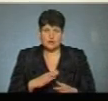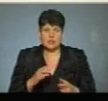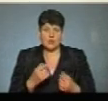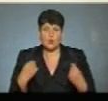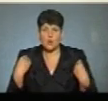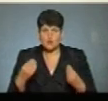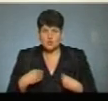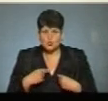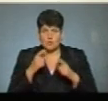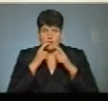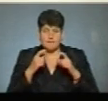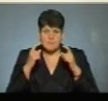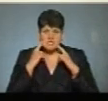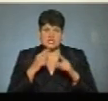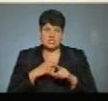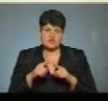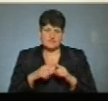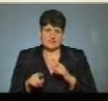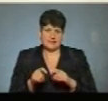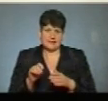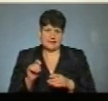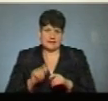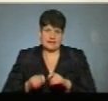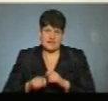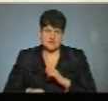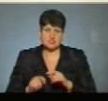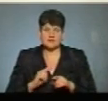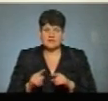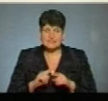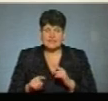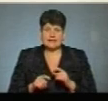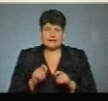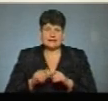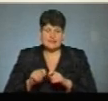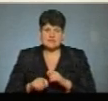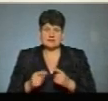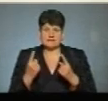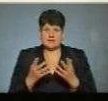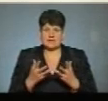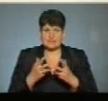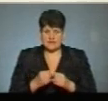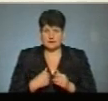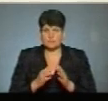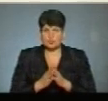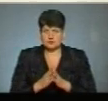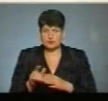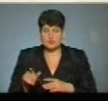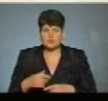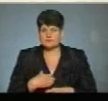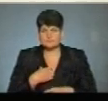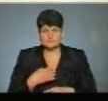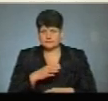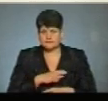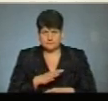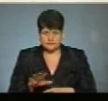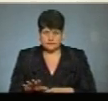також були костюми, маски і швидкі тести. Швидких тестів велика кількість. Тобто я закликав ДСБ громадян, щоб